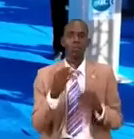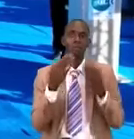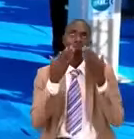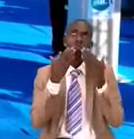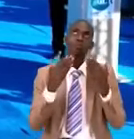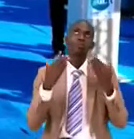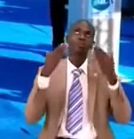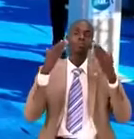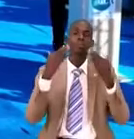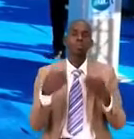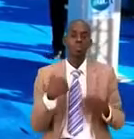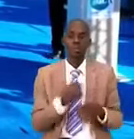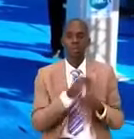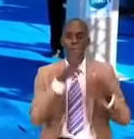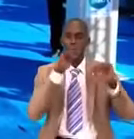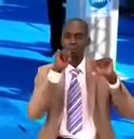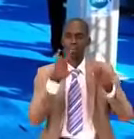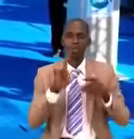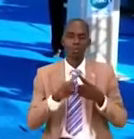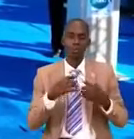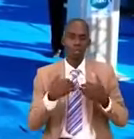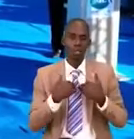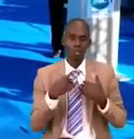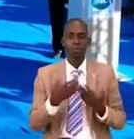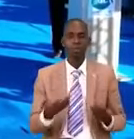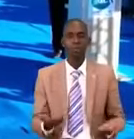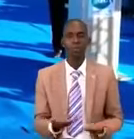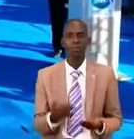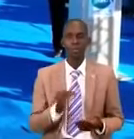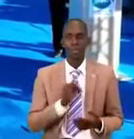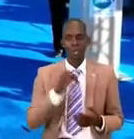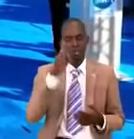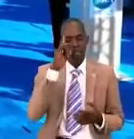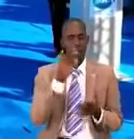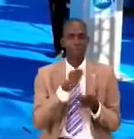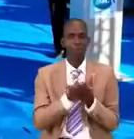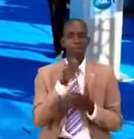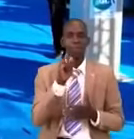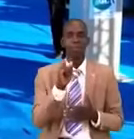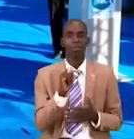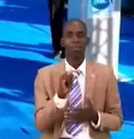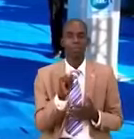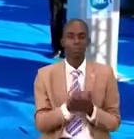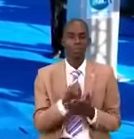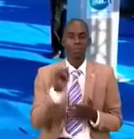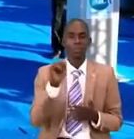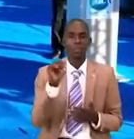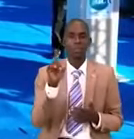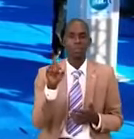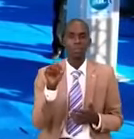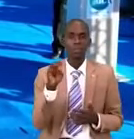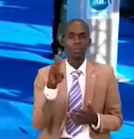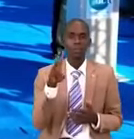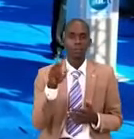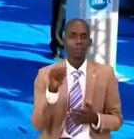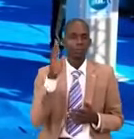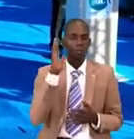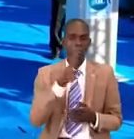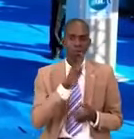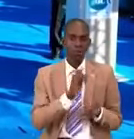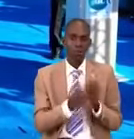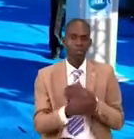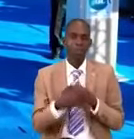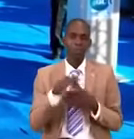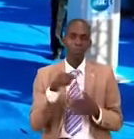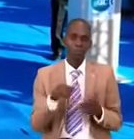et je crois que dame ne sera plus le même après cette visite et je crois également